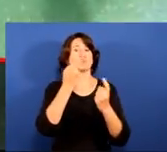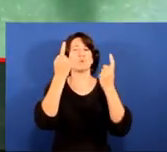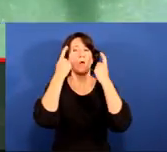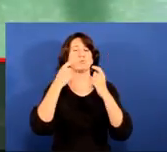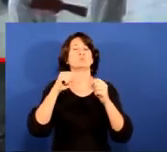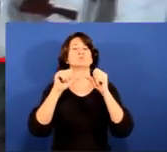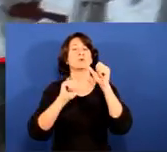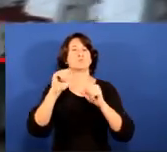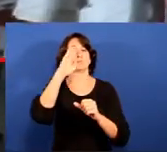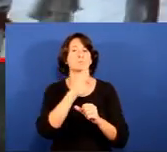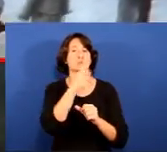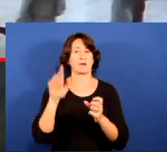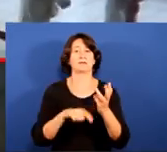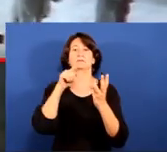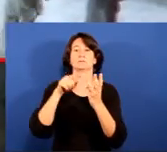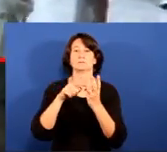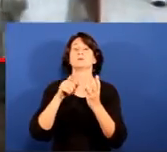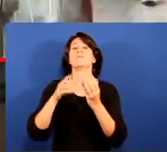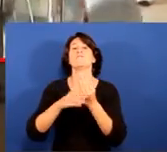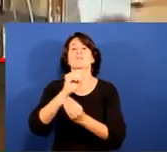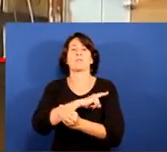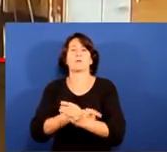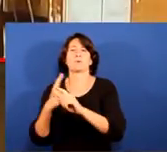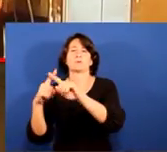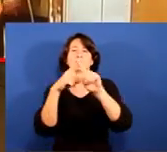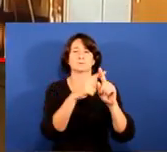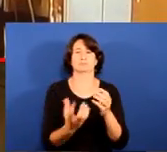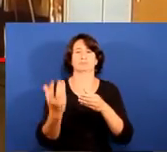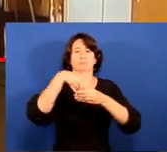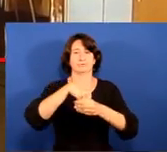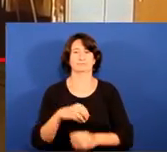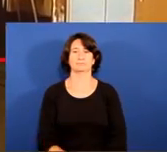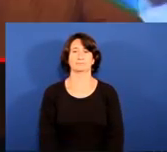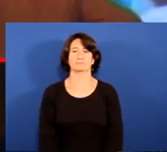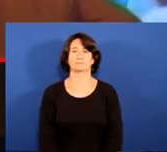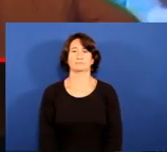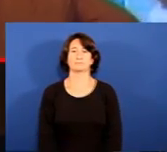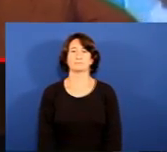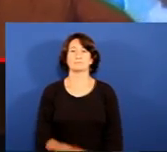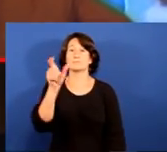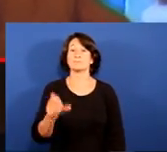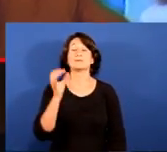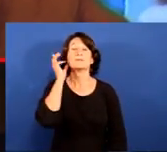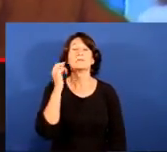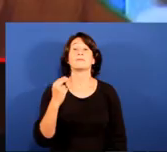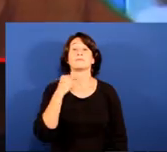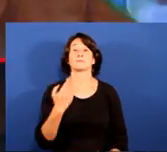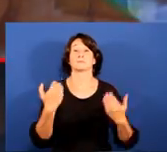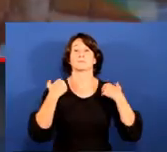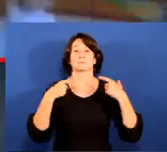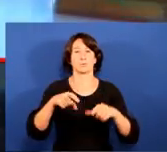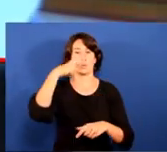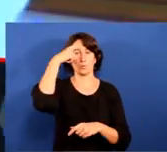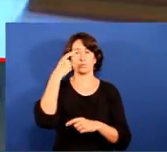aisialdeko jarduerak eta teknifikazio jarduerak jasotzen dira, eta eskaintzan 50 kirol modalitate baino gehiago